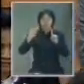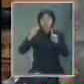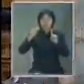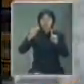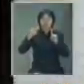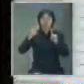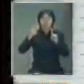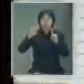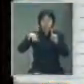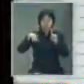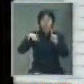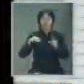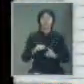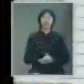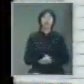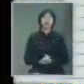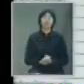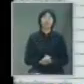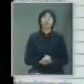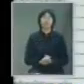1,574,000ครับ